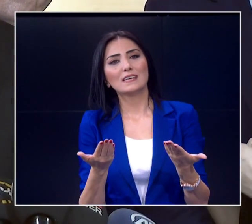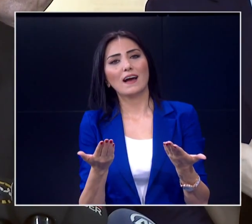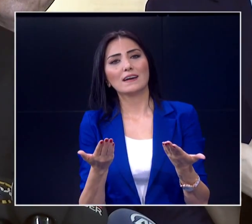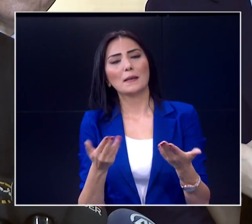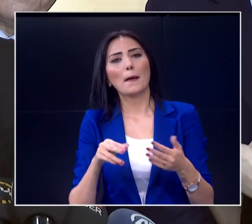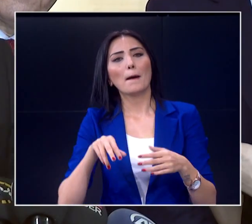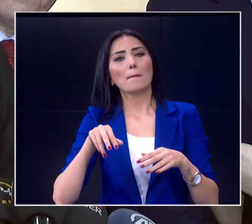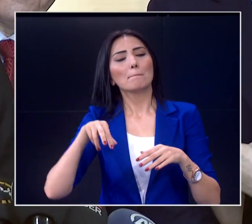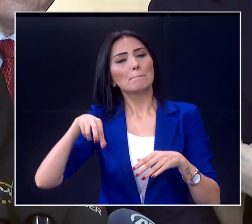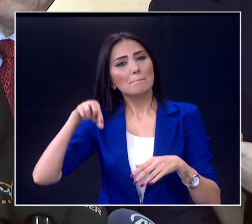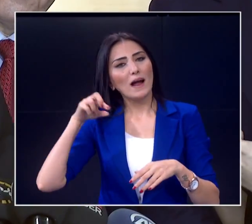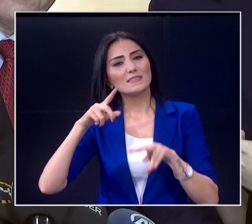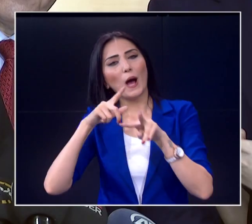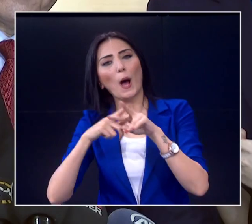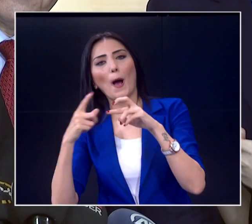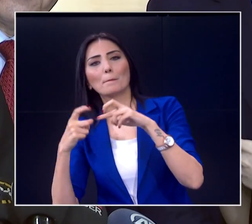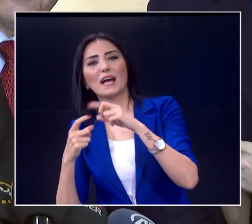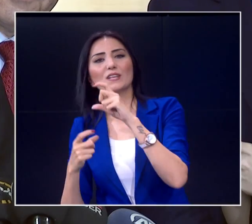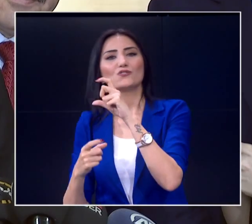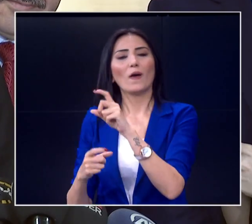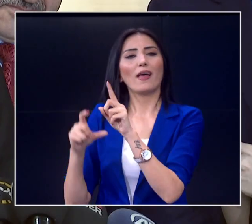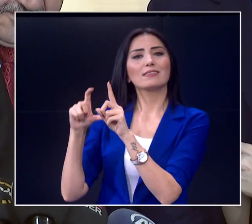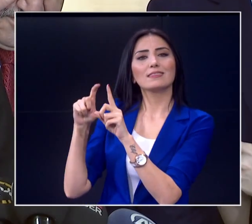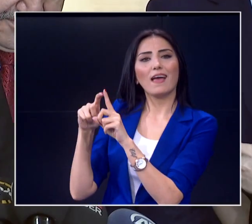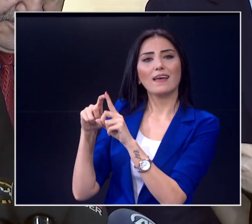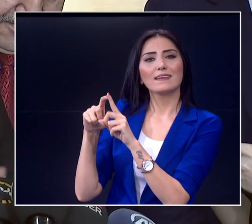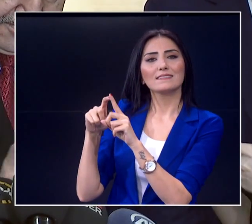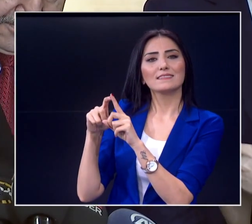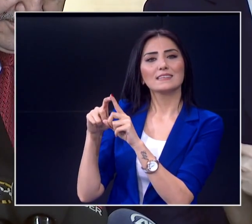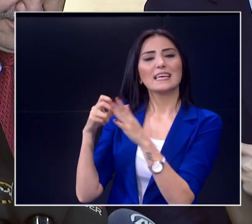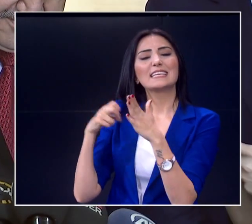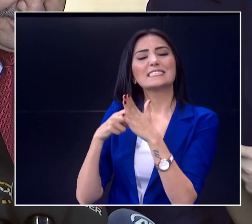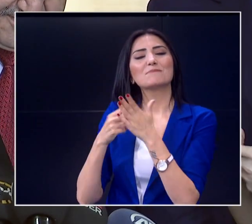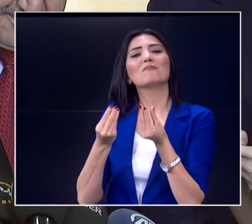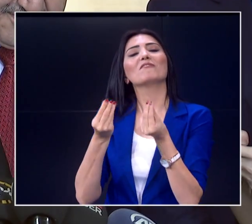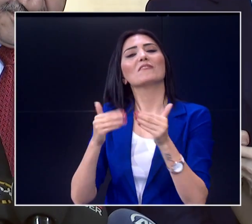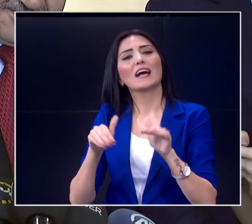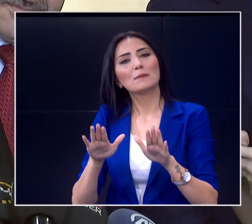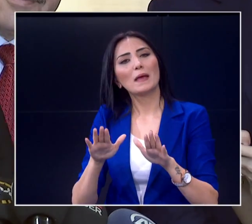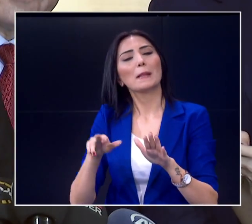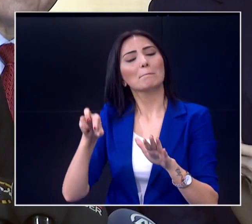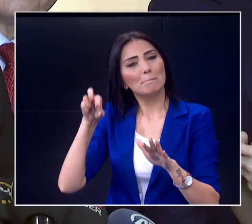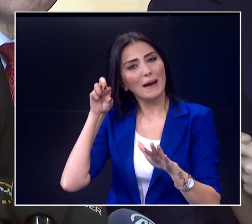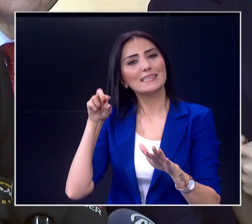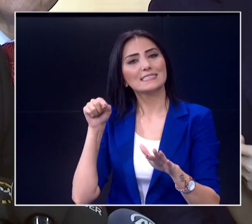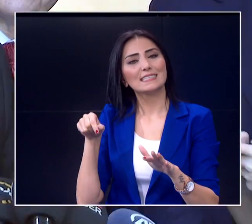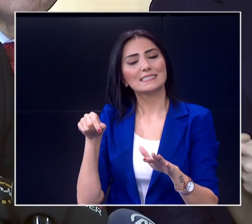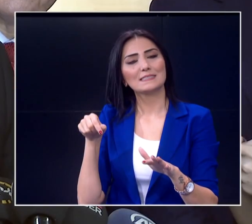partilerin A, B, C, D isim vermeyelim. Partilerin